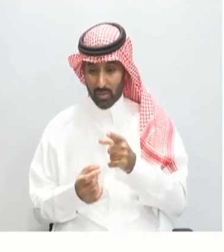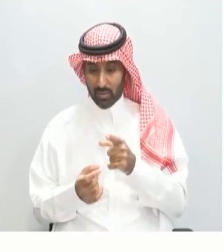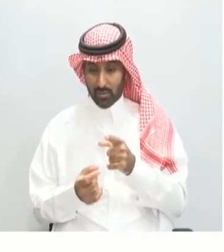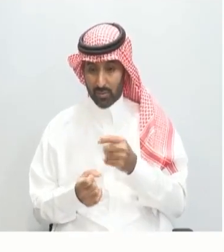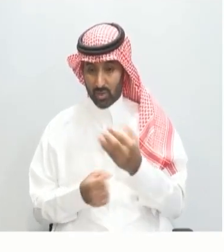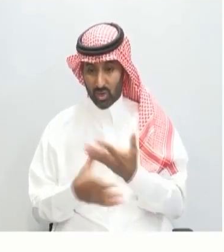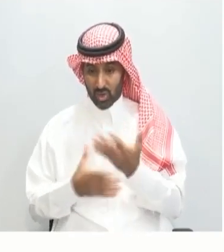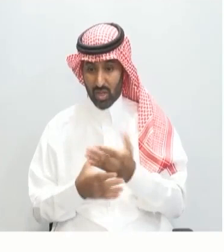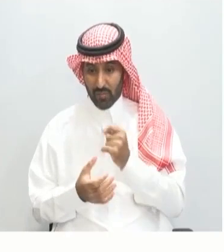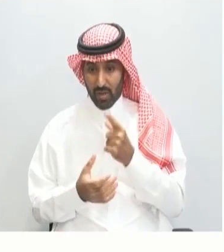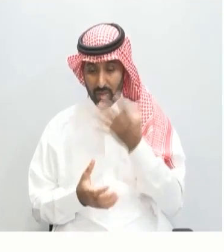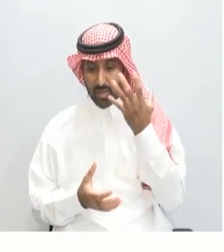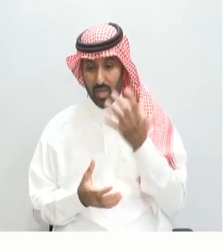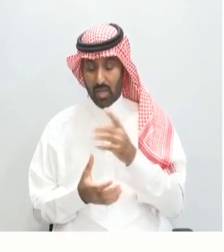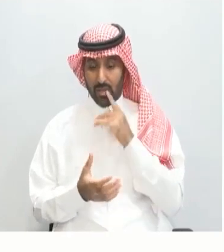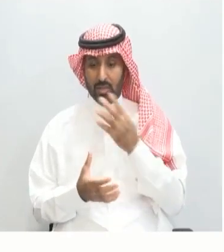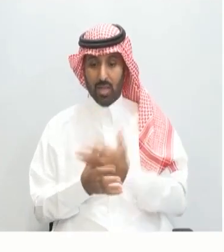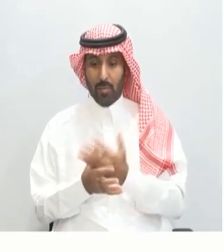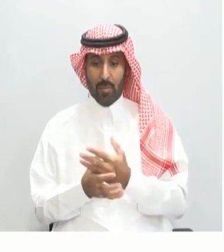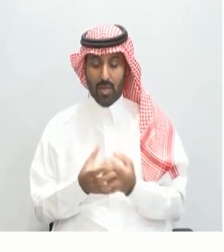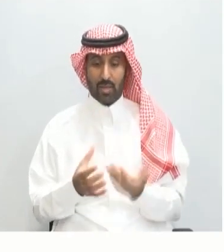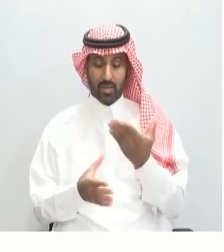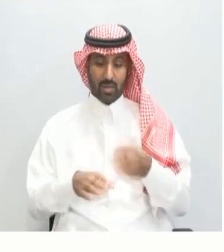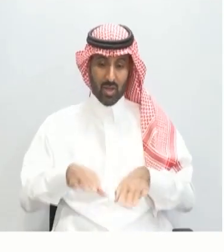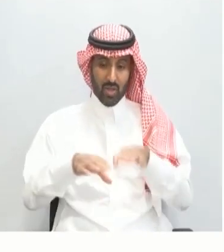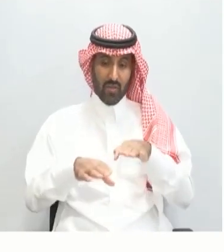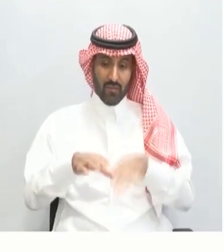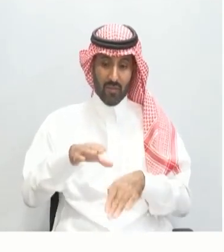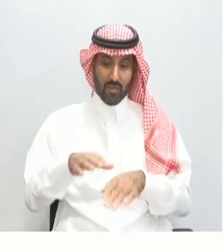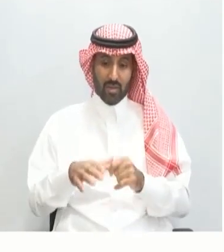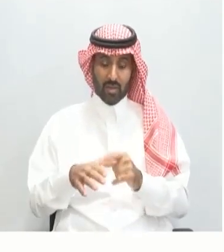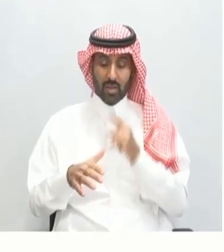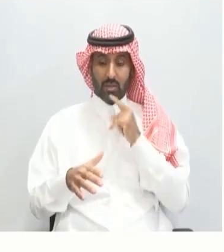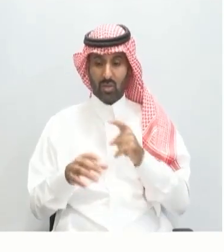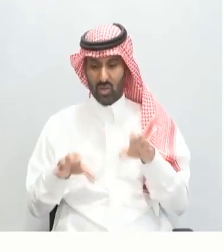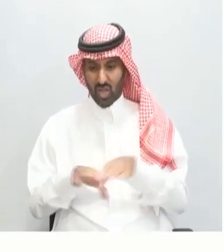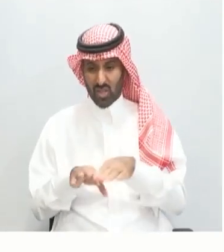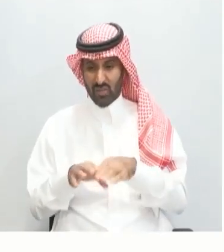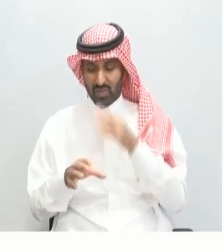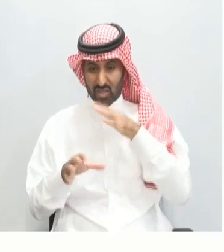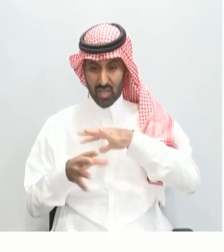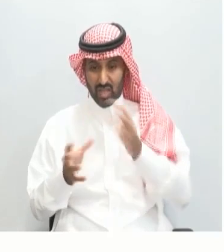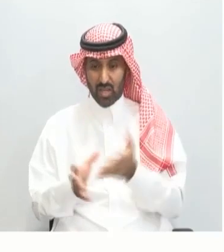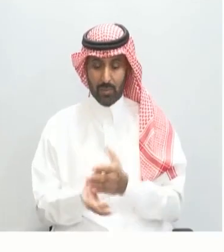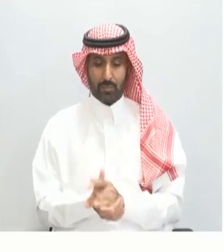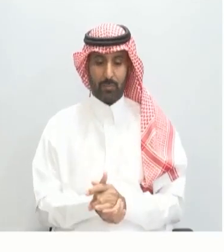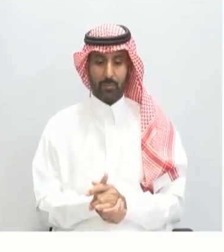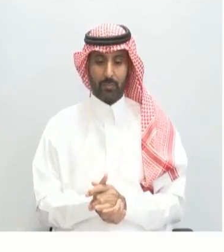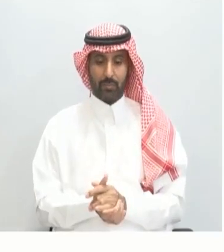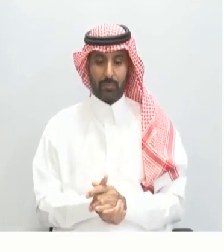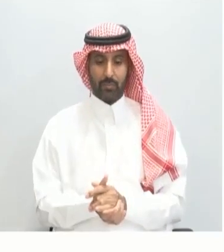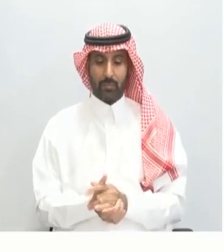وتؤدي قد تؤدي الى ارتفاع او انخفاض او تصدع في سطح الارض